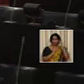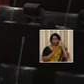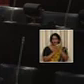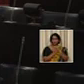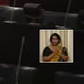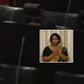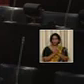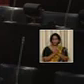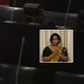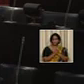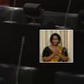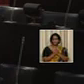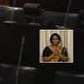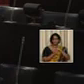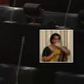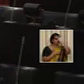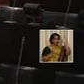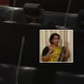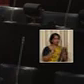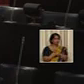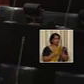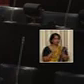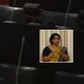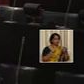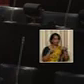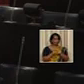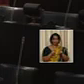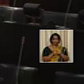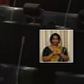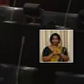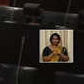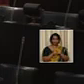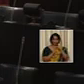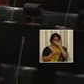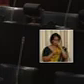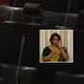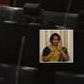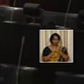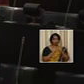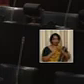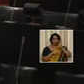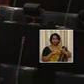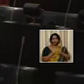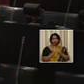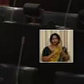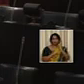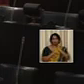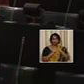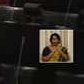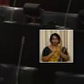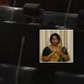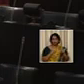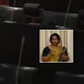දැන් වෙන කිසිම රටක බලපෑම් වලට යටත් වෙන්නේ නැහැ අපේ ශ්‍රමික ආරක්ෂාව විතරයි අපි බලන්නේ අපේ ශ්‍රමිකයාගේ